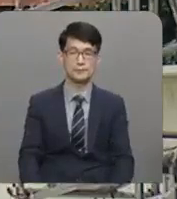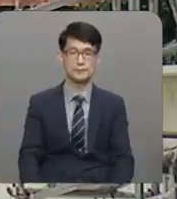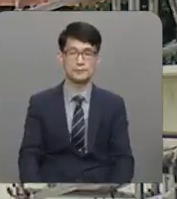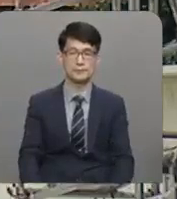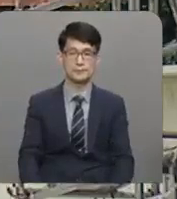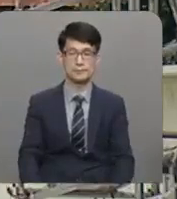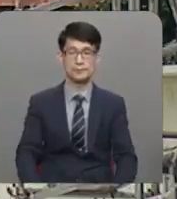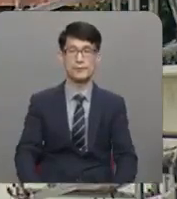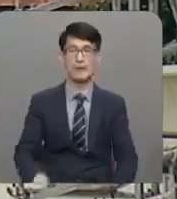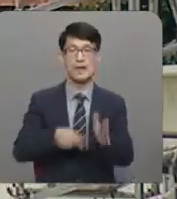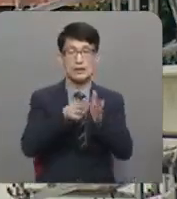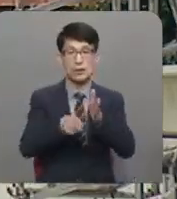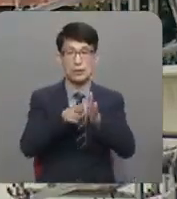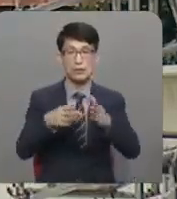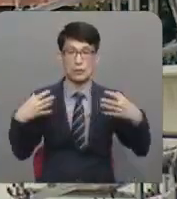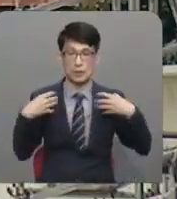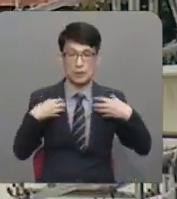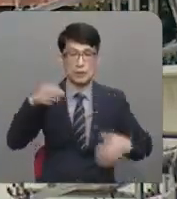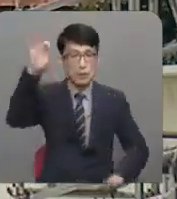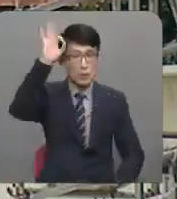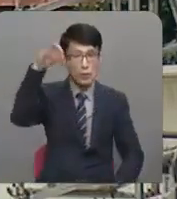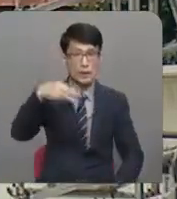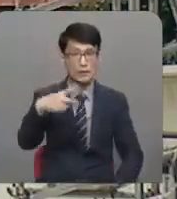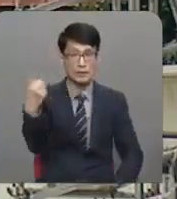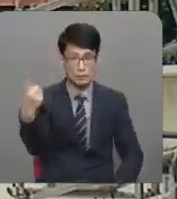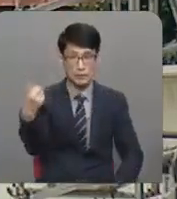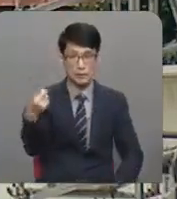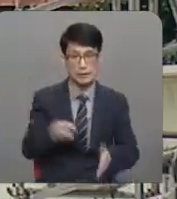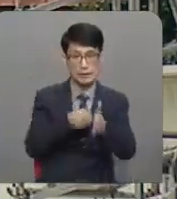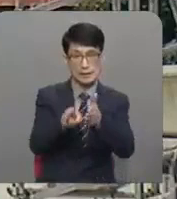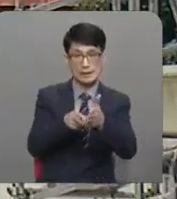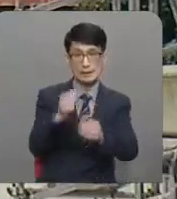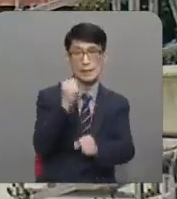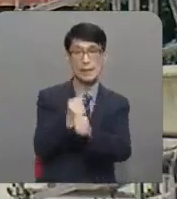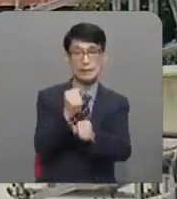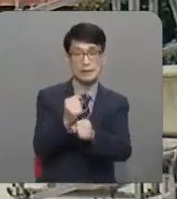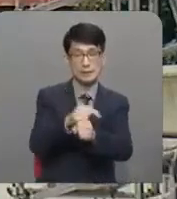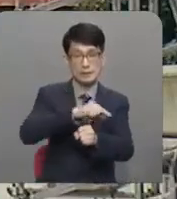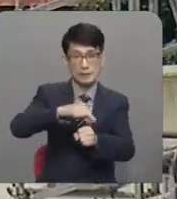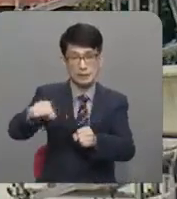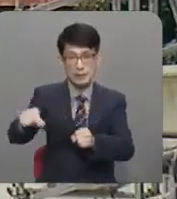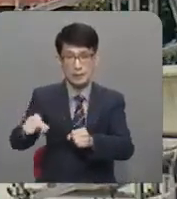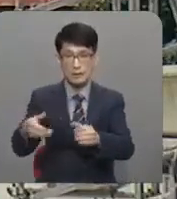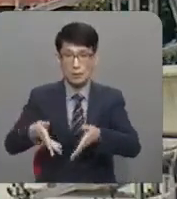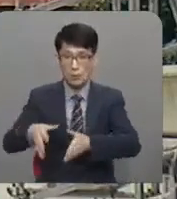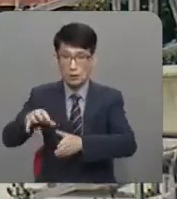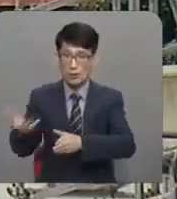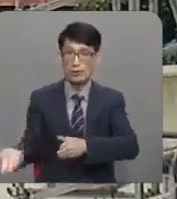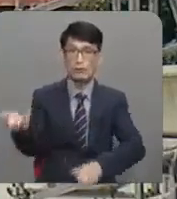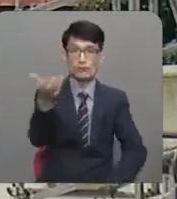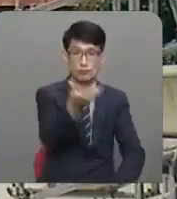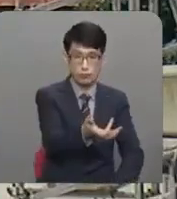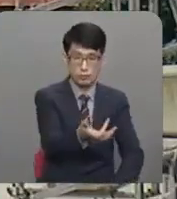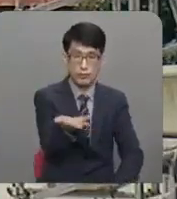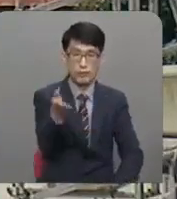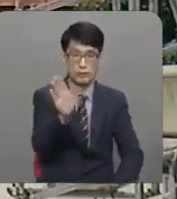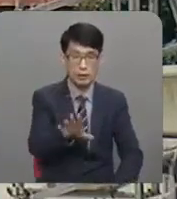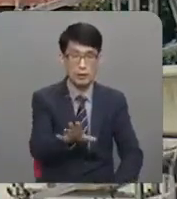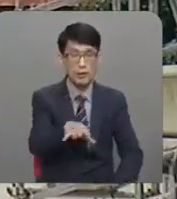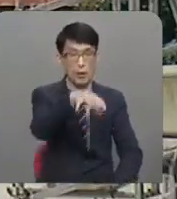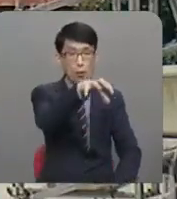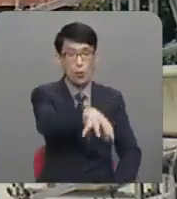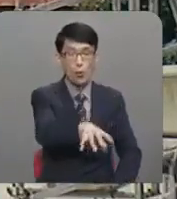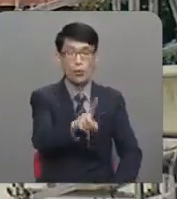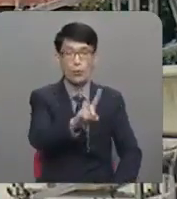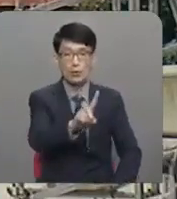국가 설도 0 더니 포항 삼척간 동해선 철도 건설 사업으로 고향을 떠난 이 주민들에게 이주단지 조성 을 약속한 지